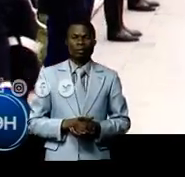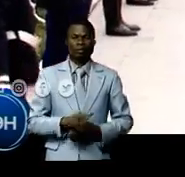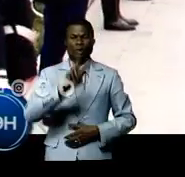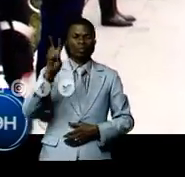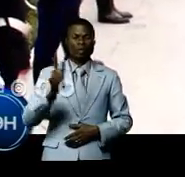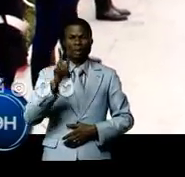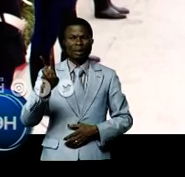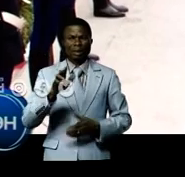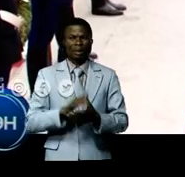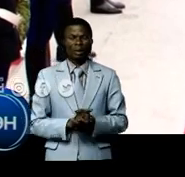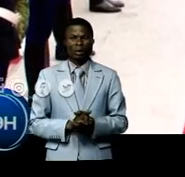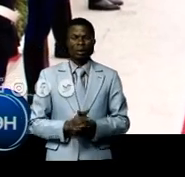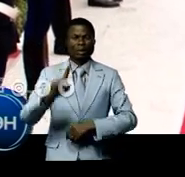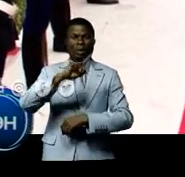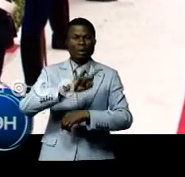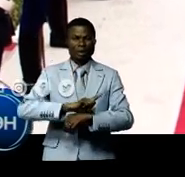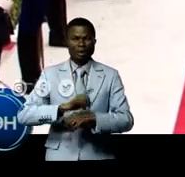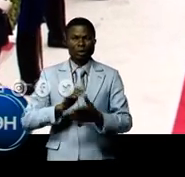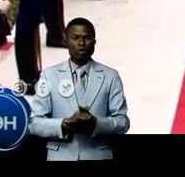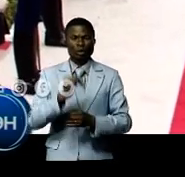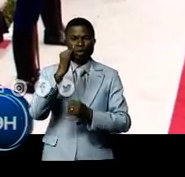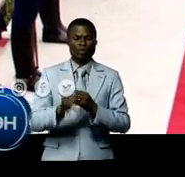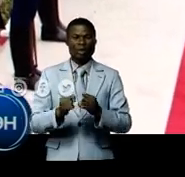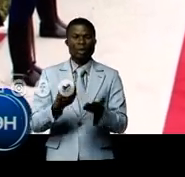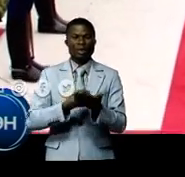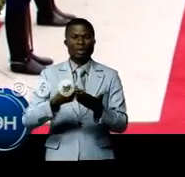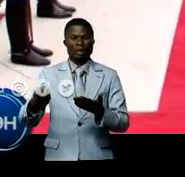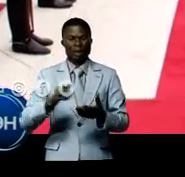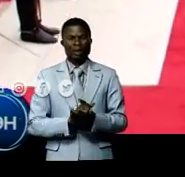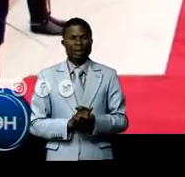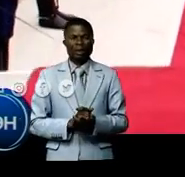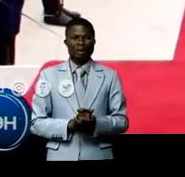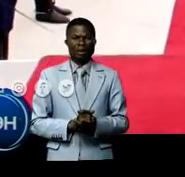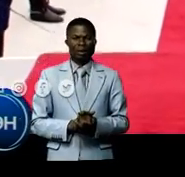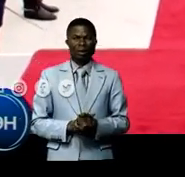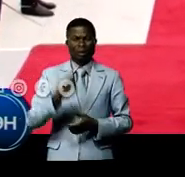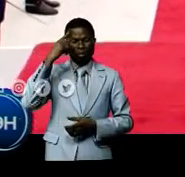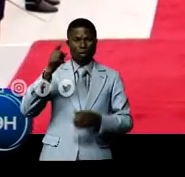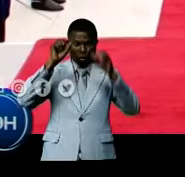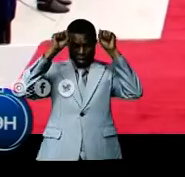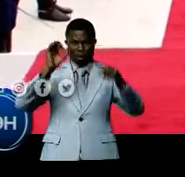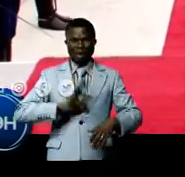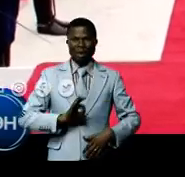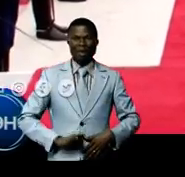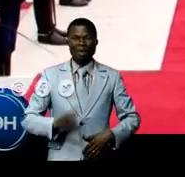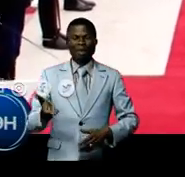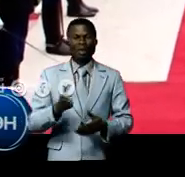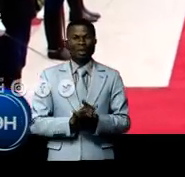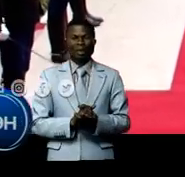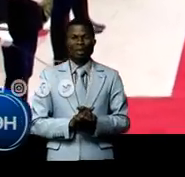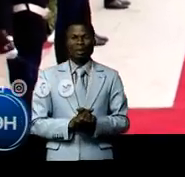Vendredi, dernier jour ouvrable de la semaine et une opportunité de plus pour le garant de la nation de